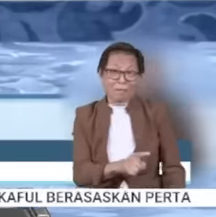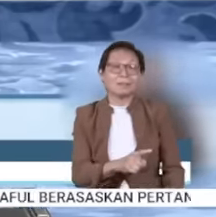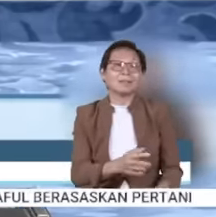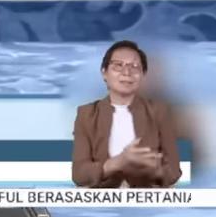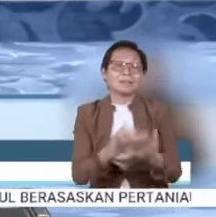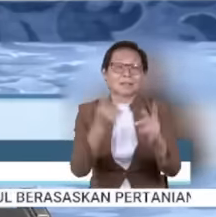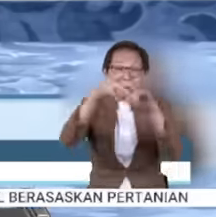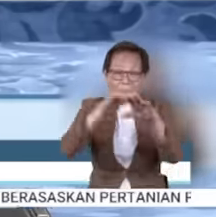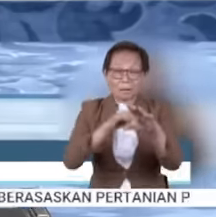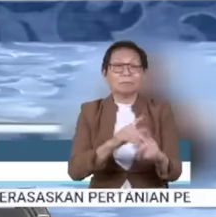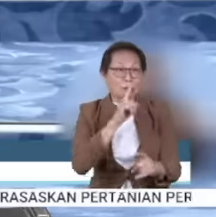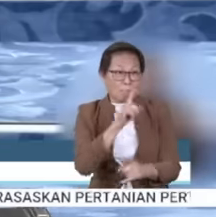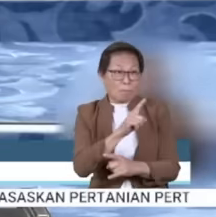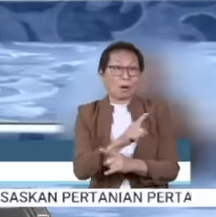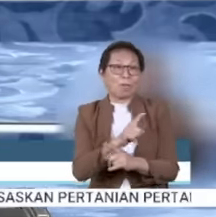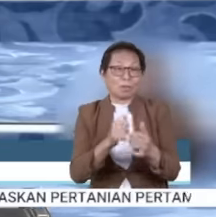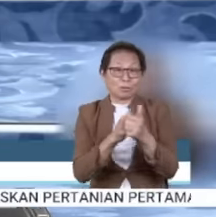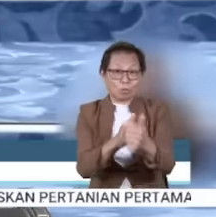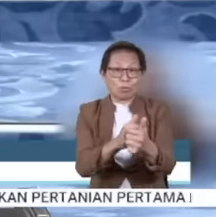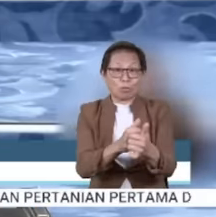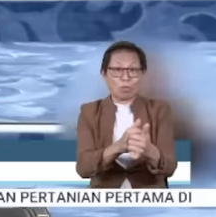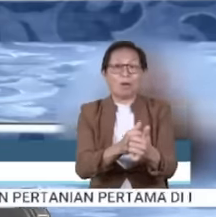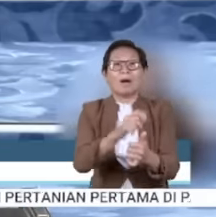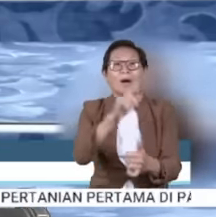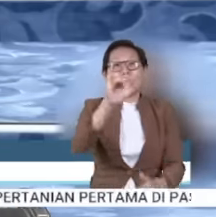yang dipertuan agung